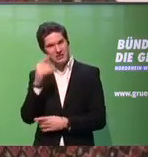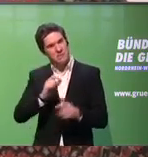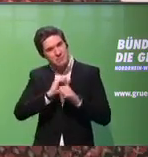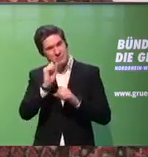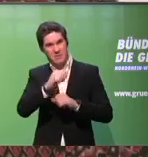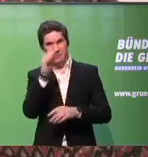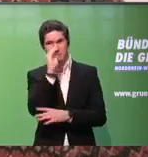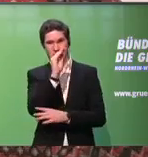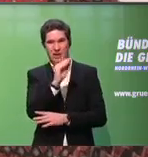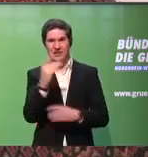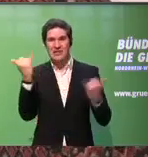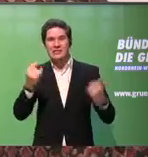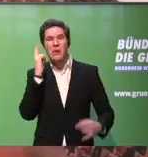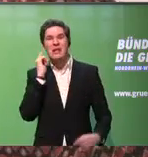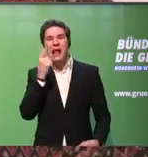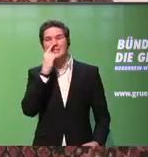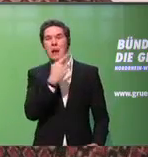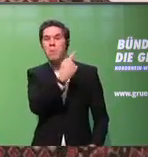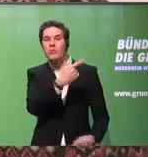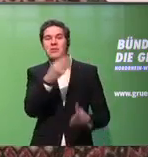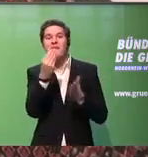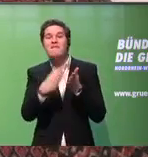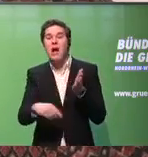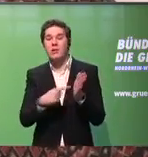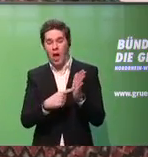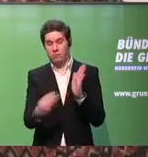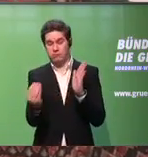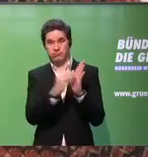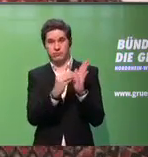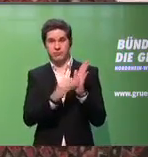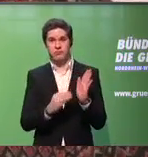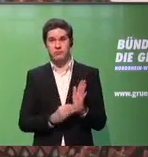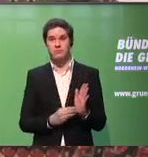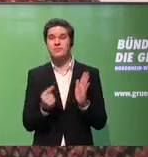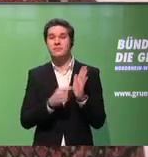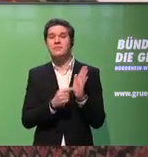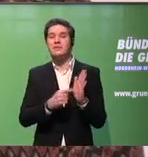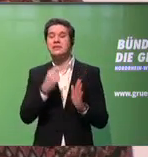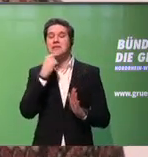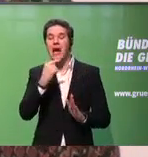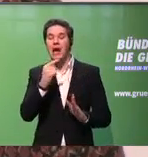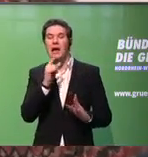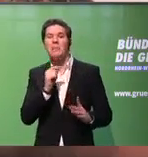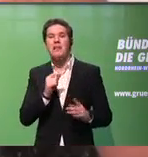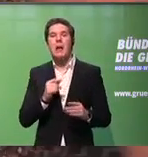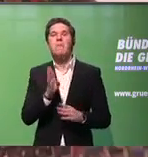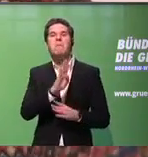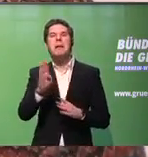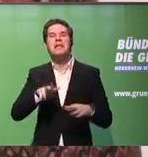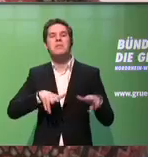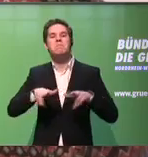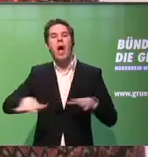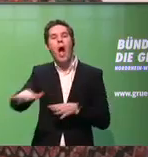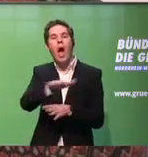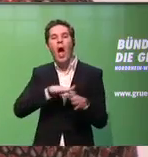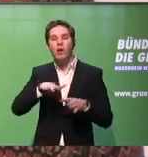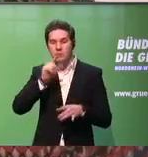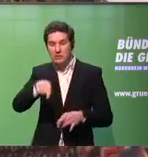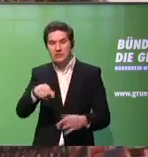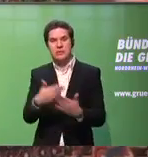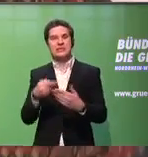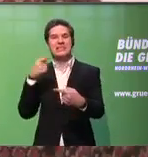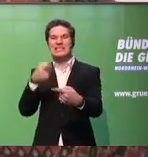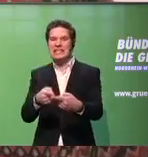im Lissabon-Vertrag verankert worden ist, der Markt, der Binnenmarkt nicht als Ziel, sondern